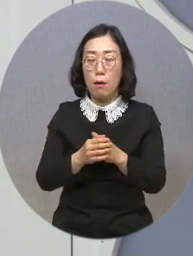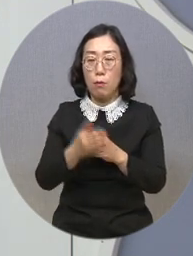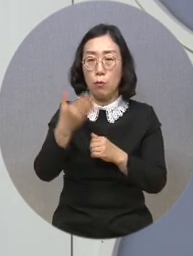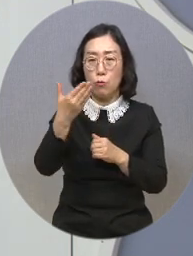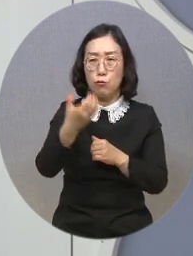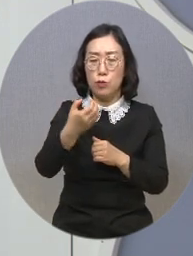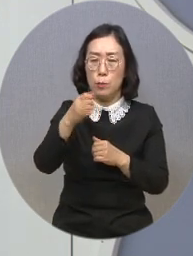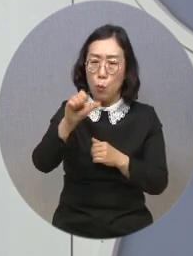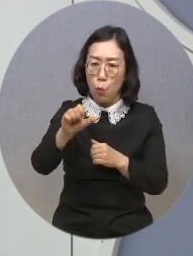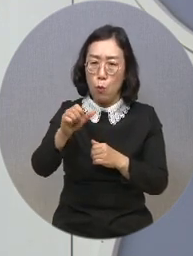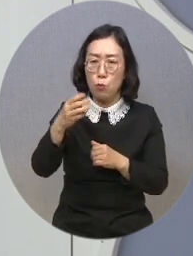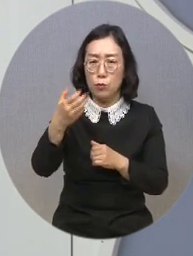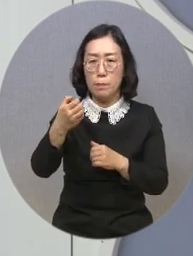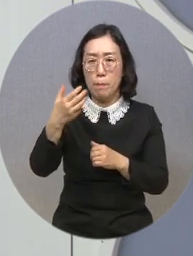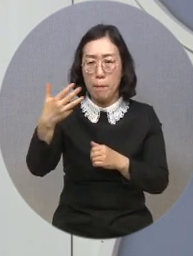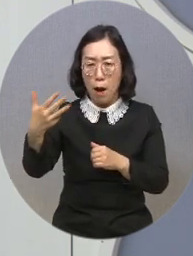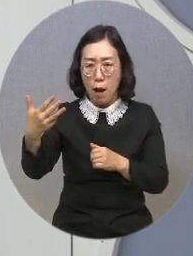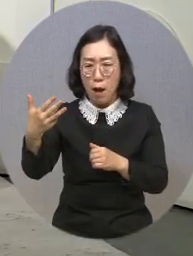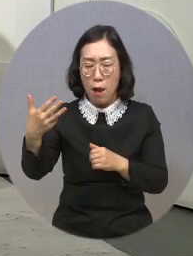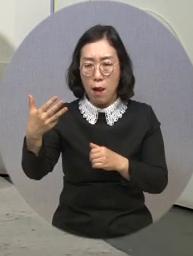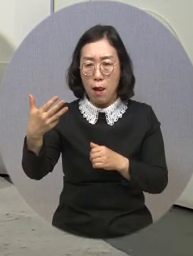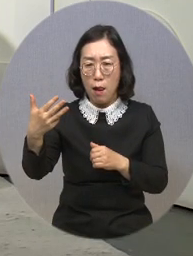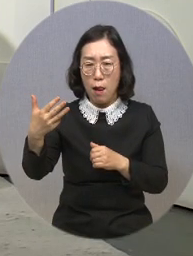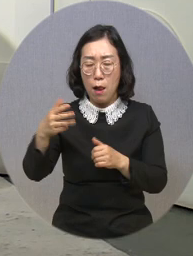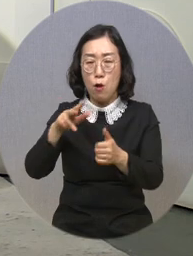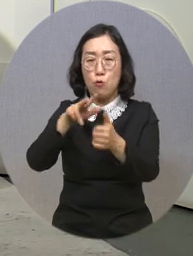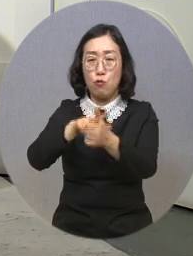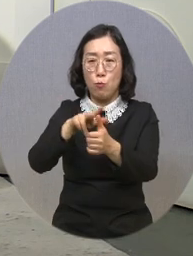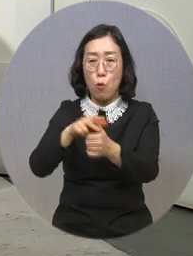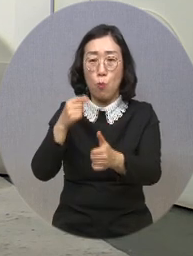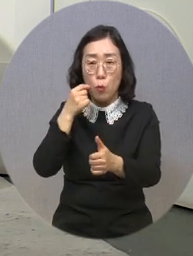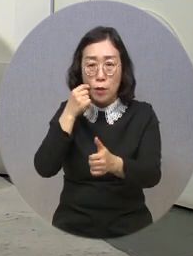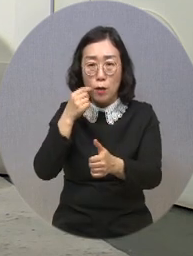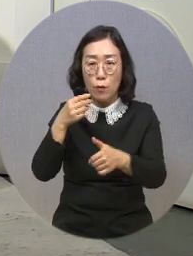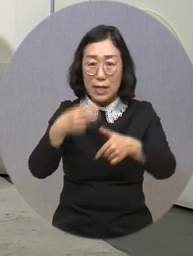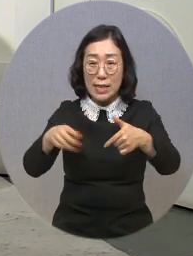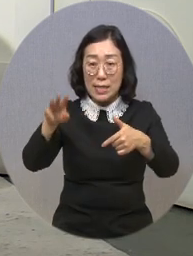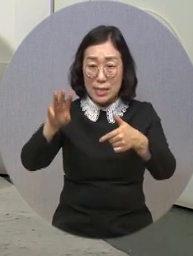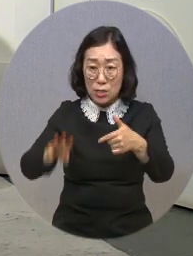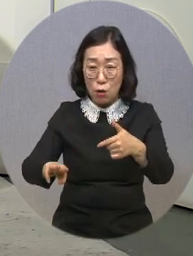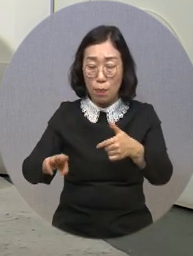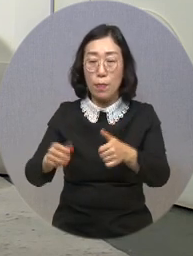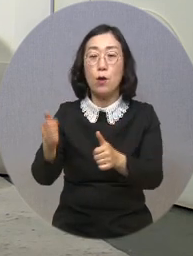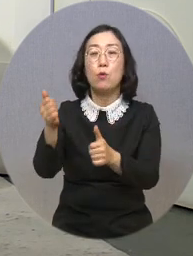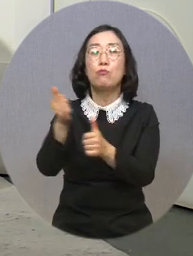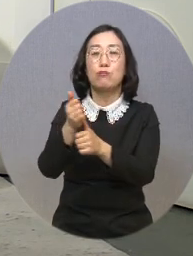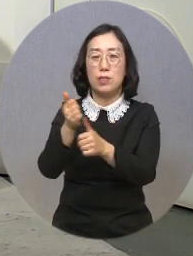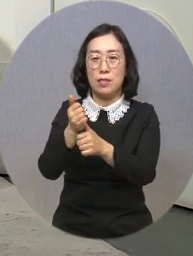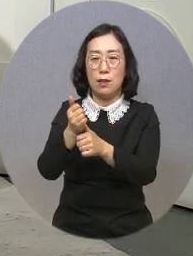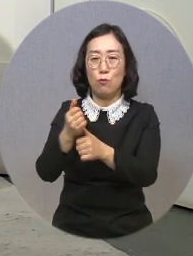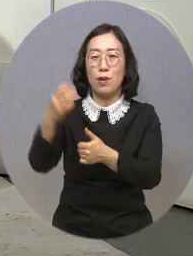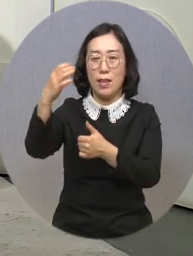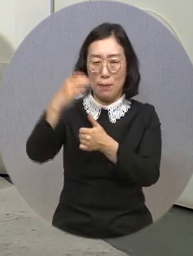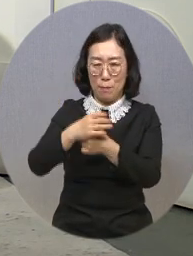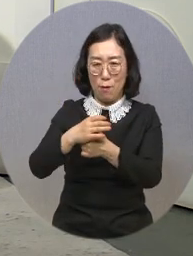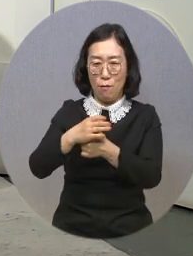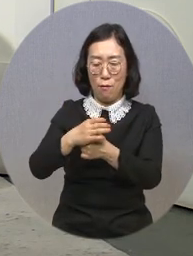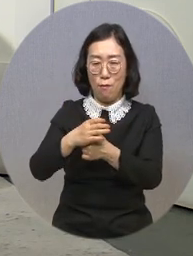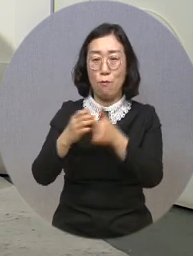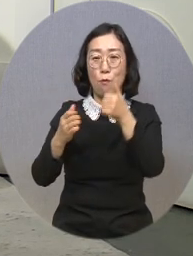95년, 98년에 못 하고 인천 부시장으로 다시 이제 발령을 받아서 가게 됐습니다. 네.